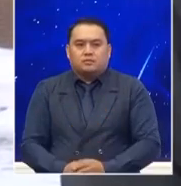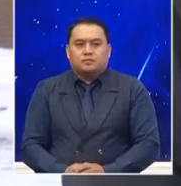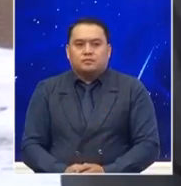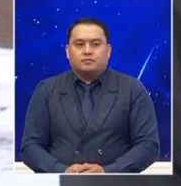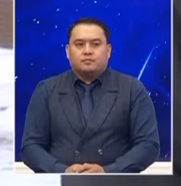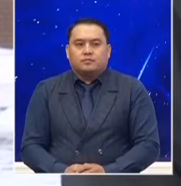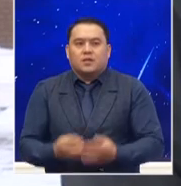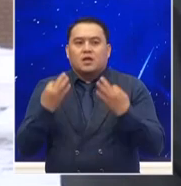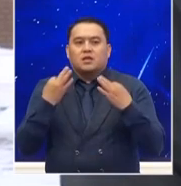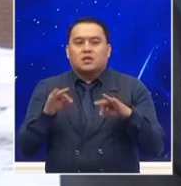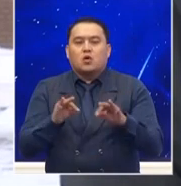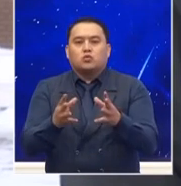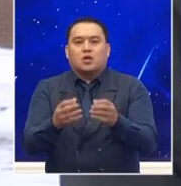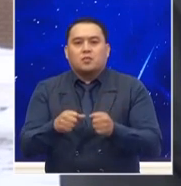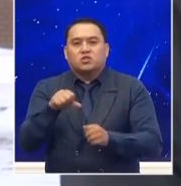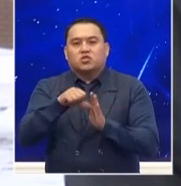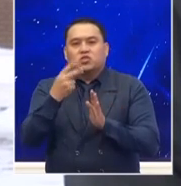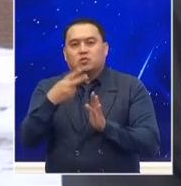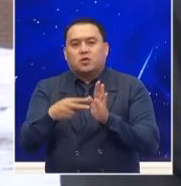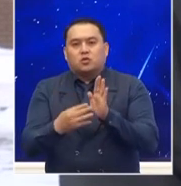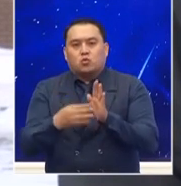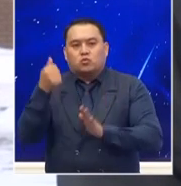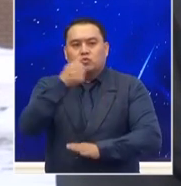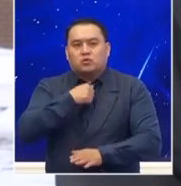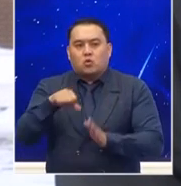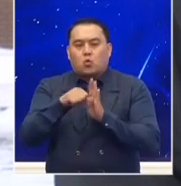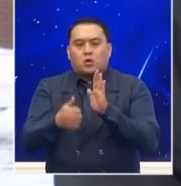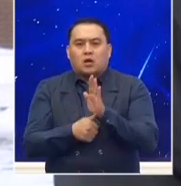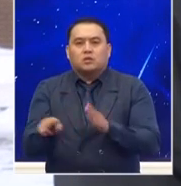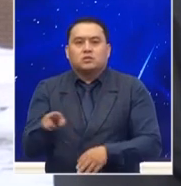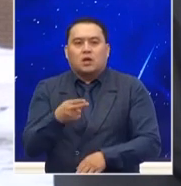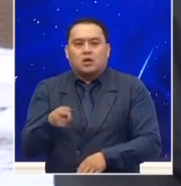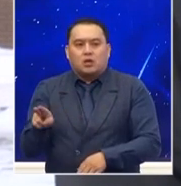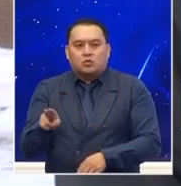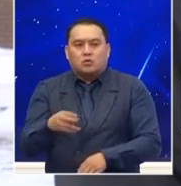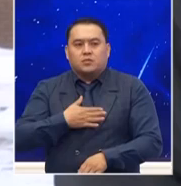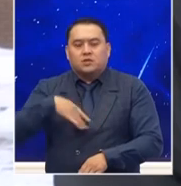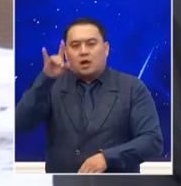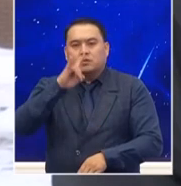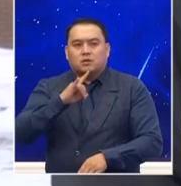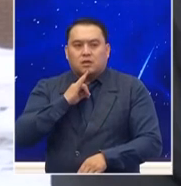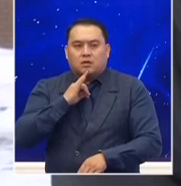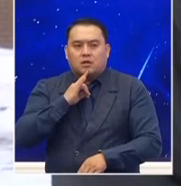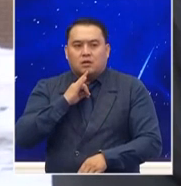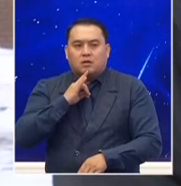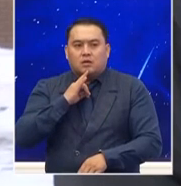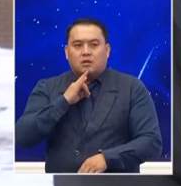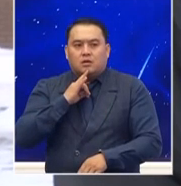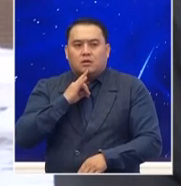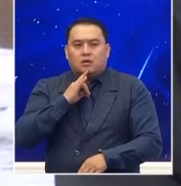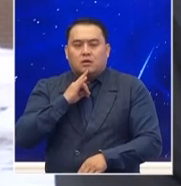Тәуелсіздік алғанымызға биыл 29 жыл болып отыр. 16 желтоқсанда бүткіл Қазақстан болып осындай ұлы мерекеміз тойлататын